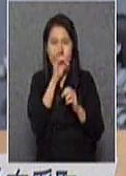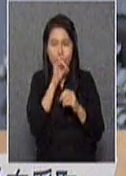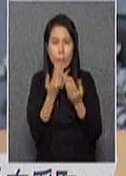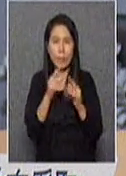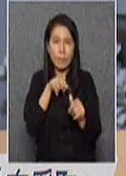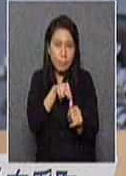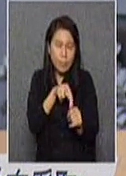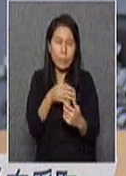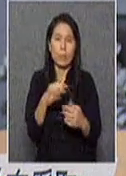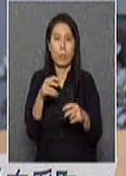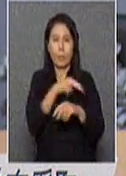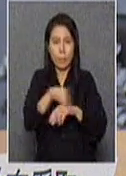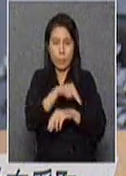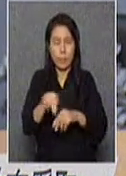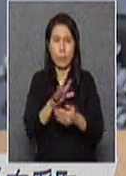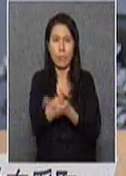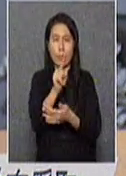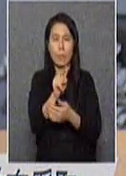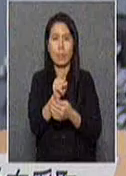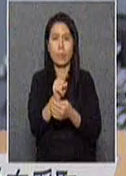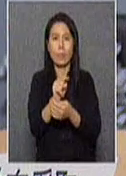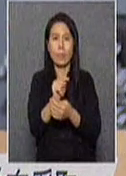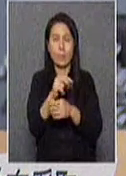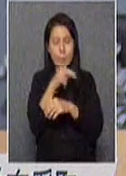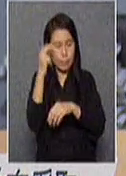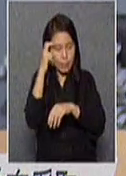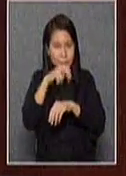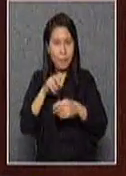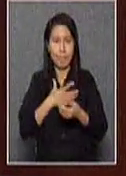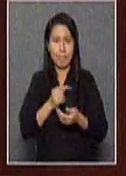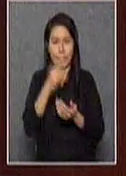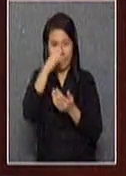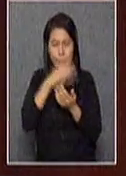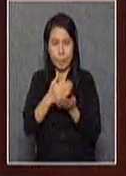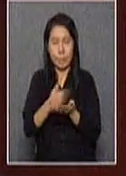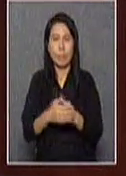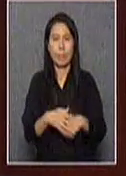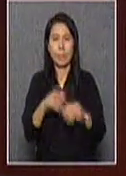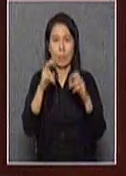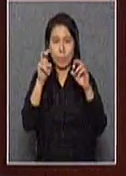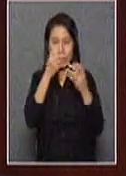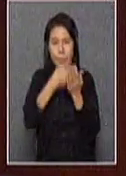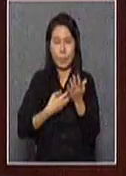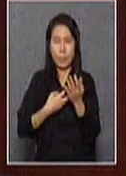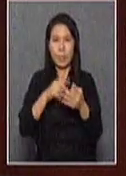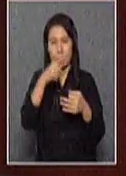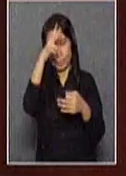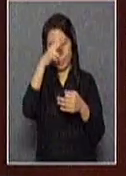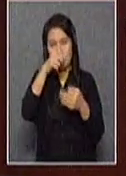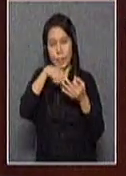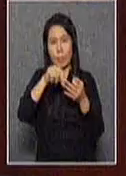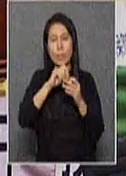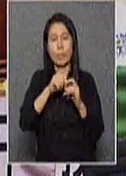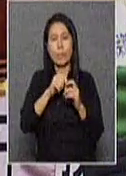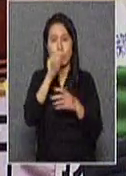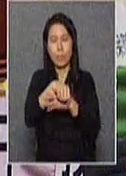的全年預算經常撥款。 現在各位提出的待決議題是梁國雄議員動議的修正案，予以通過，現在付諸